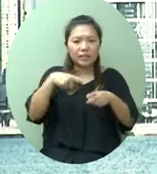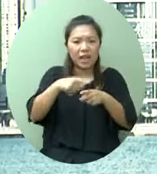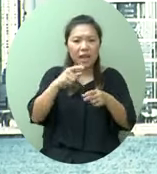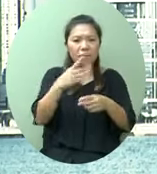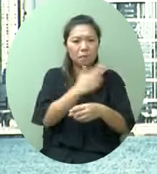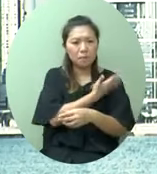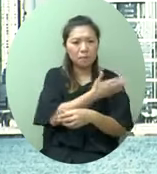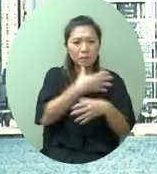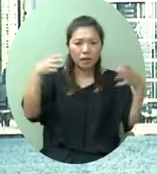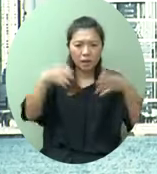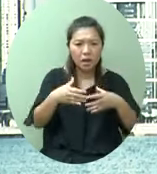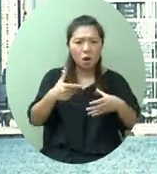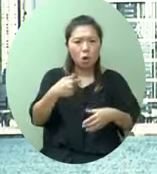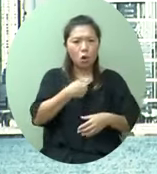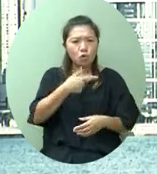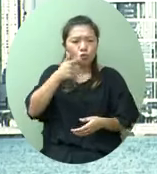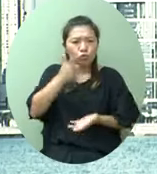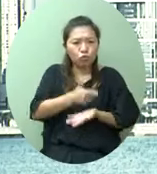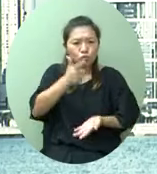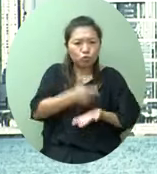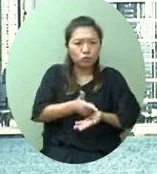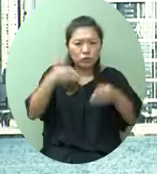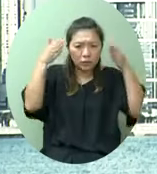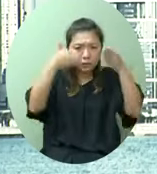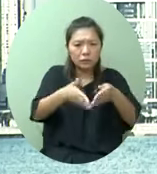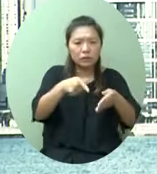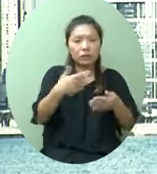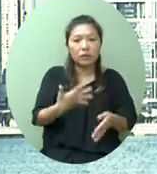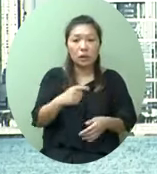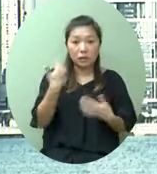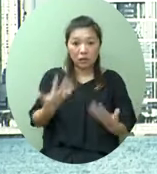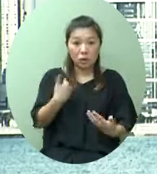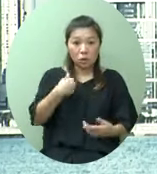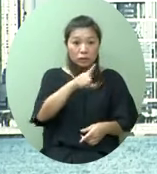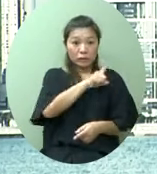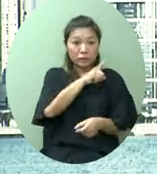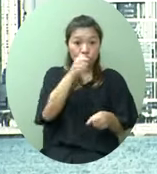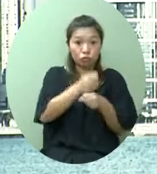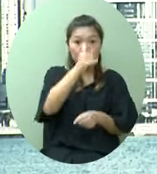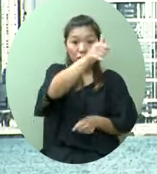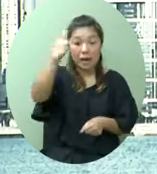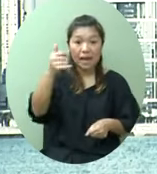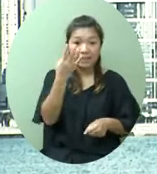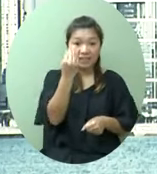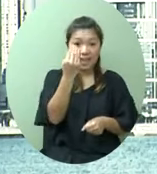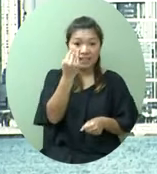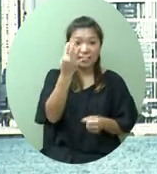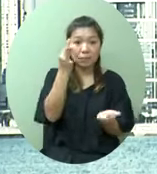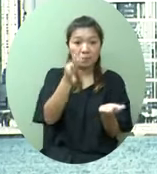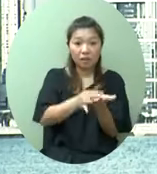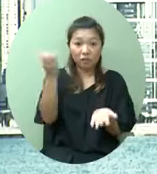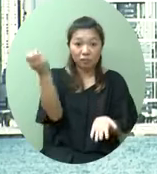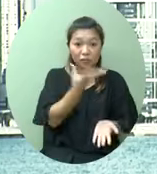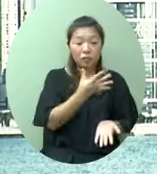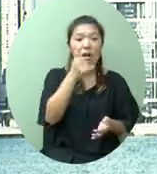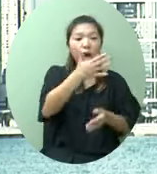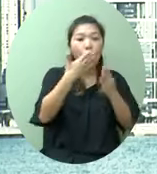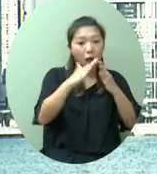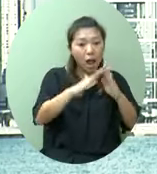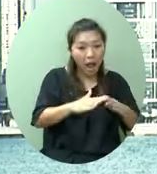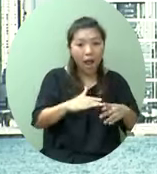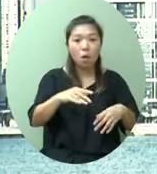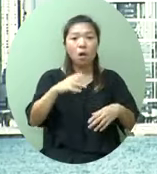報告。我親自主持咗40場嘅諮詢會，包括係有走入嘅學校啦，有一